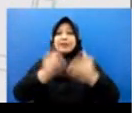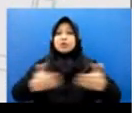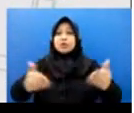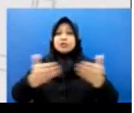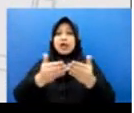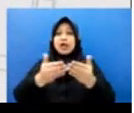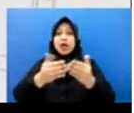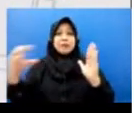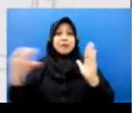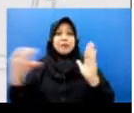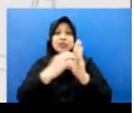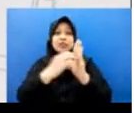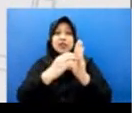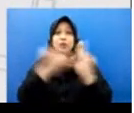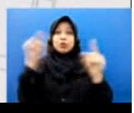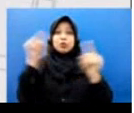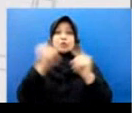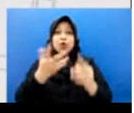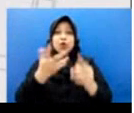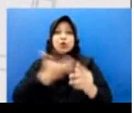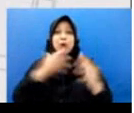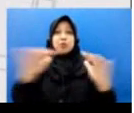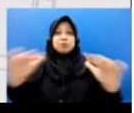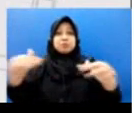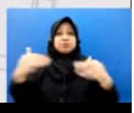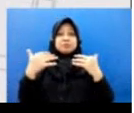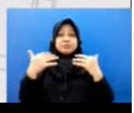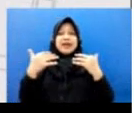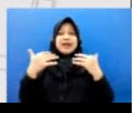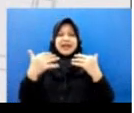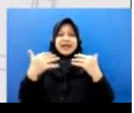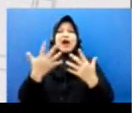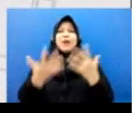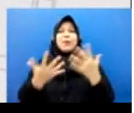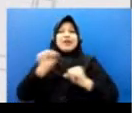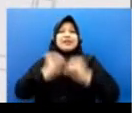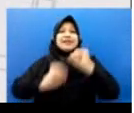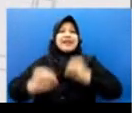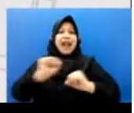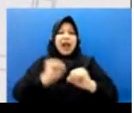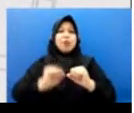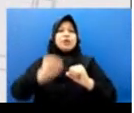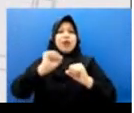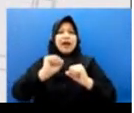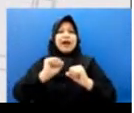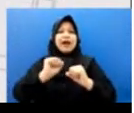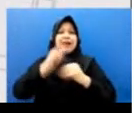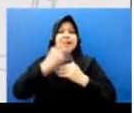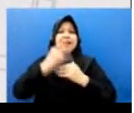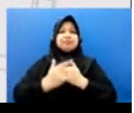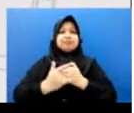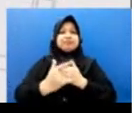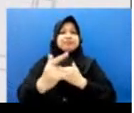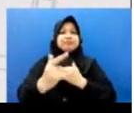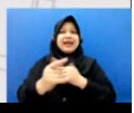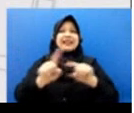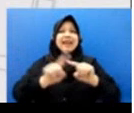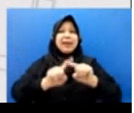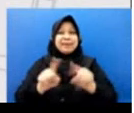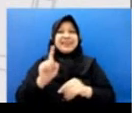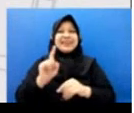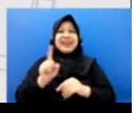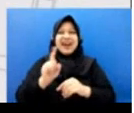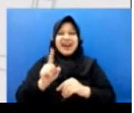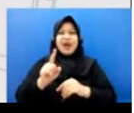perhatian, mereka tingkah lakunya akan bertahan. Yang jadi masalah adalah kalau tingkah laku di media sosialnya tidak dilandasi